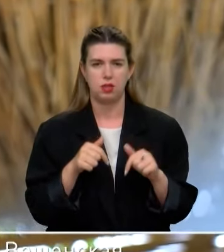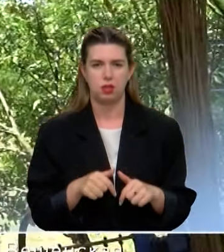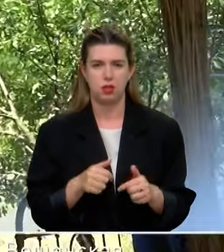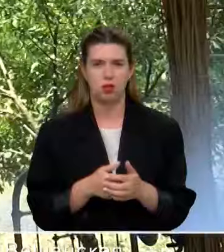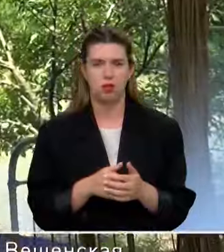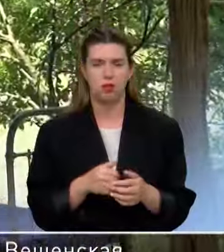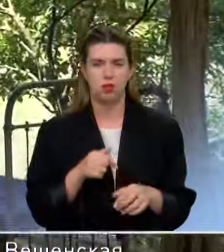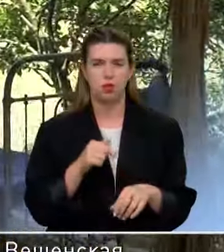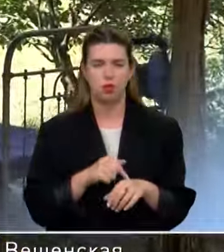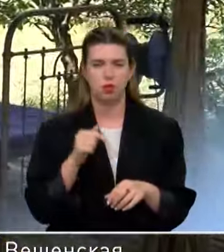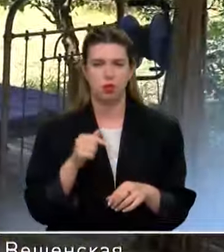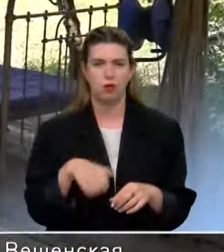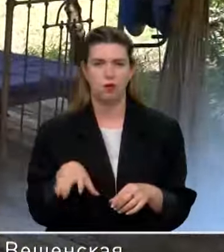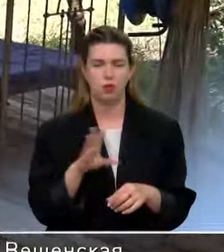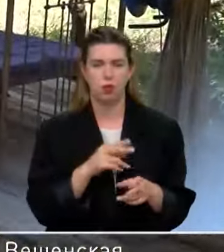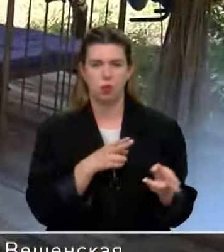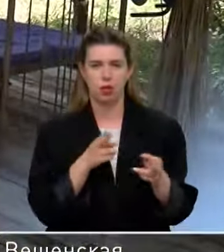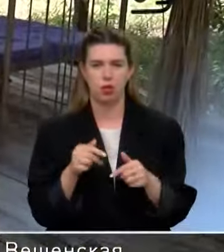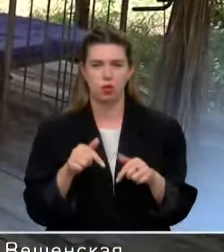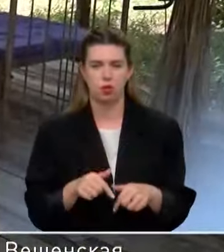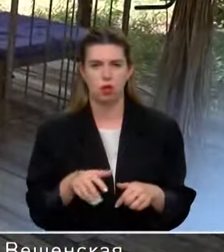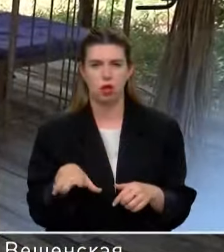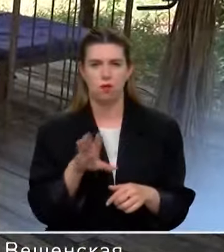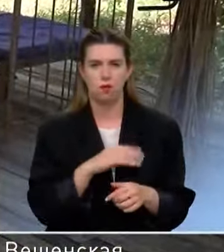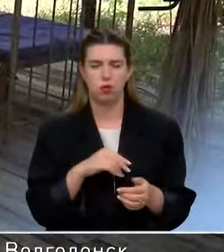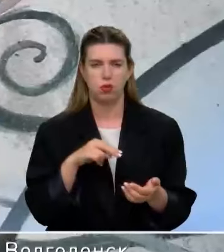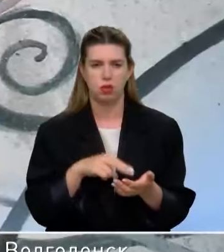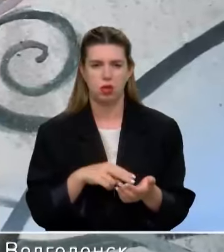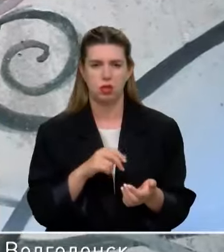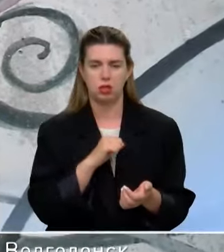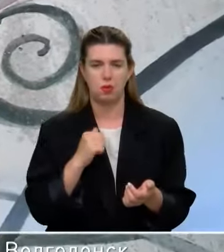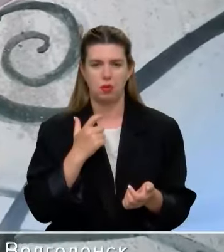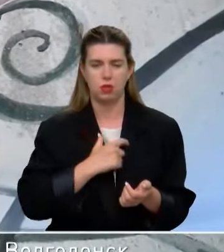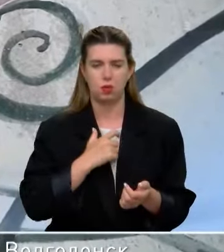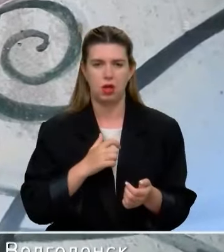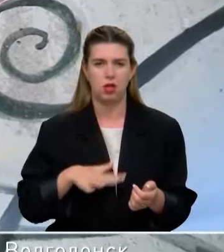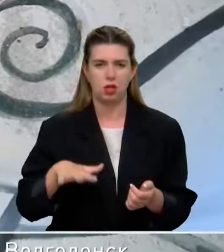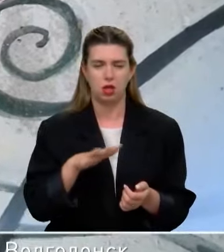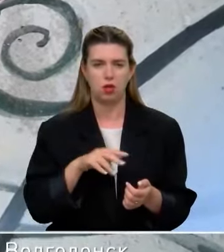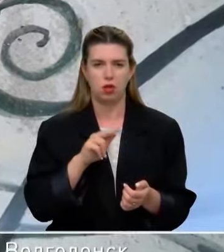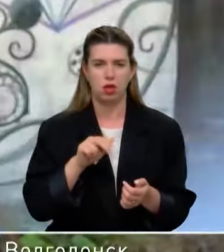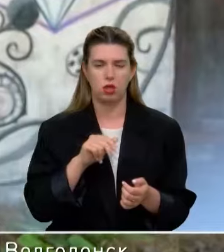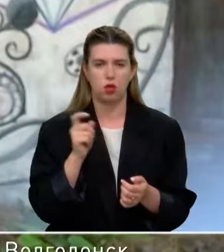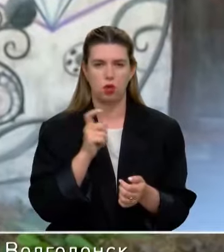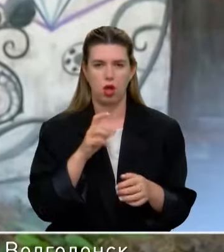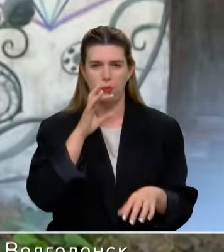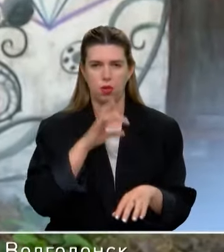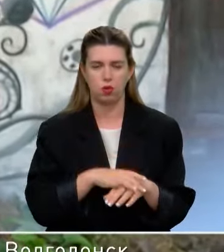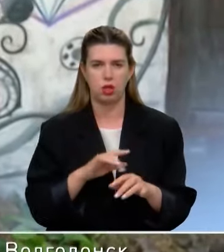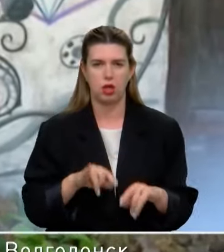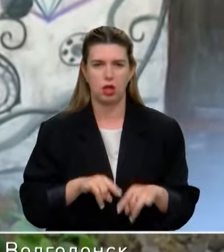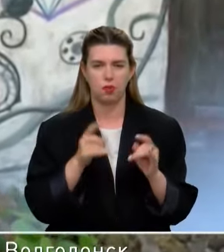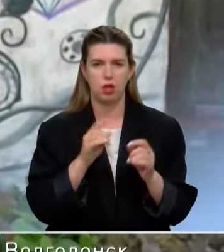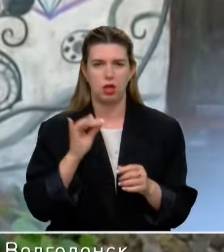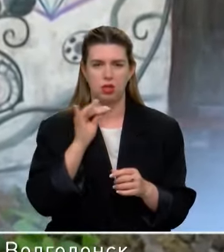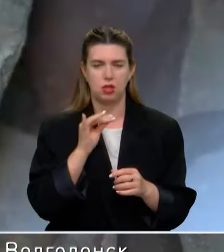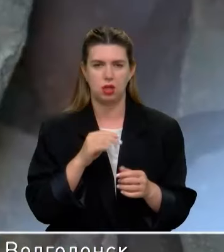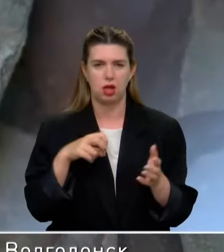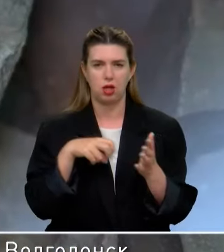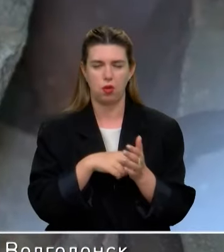кажется каждый становится приезжая сюда становится собой на территории дачи художница обнаружила кирпичи со старинным